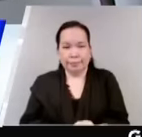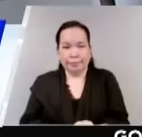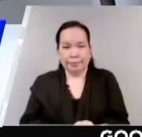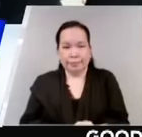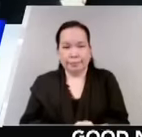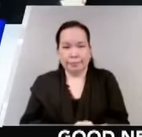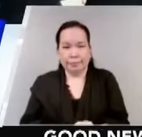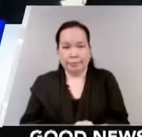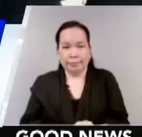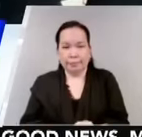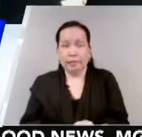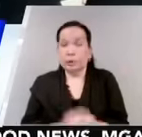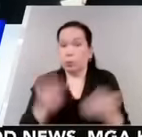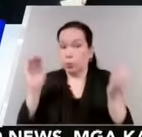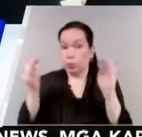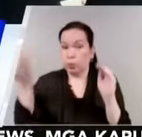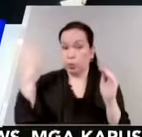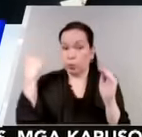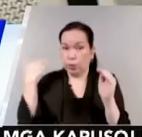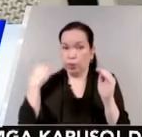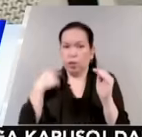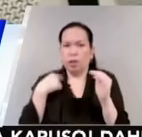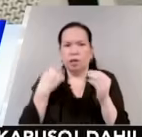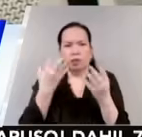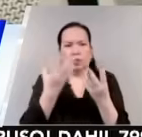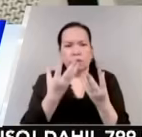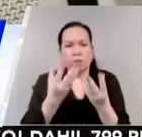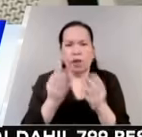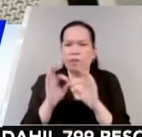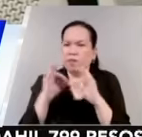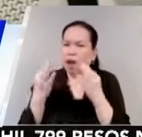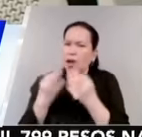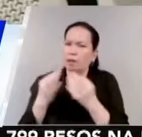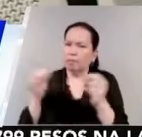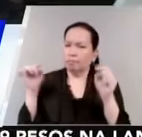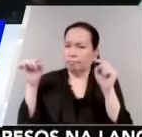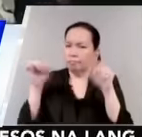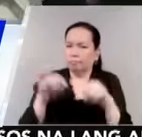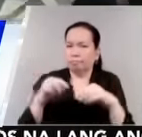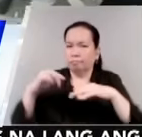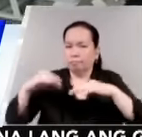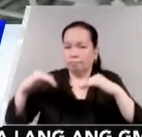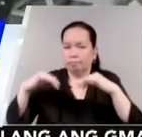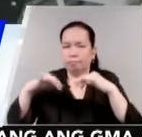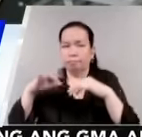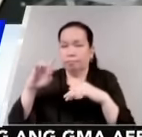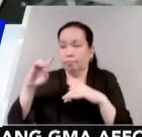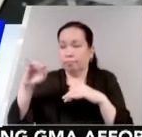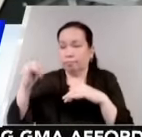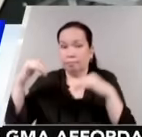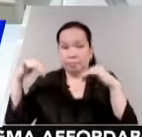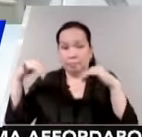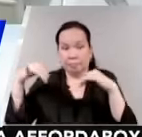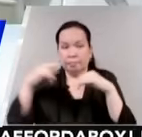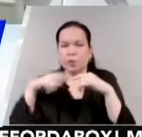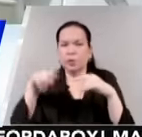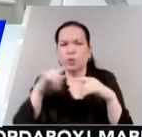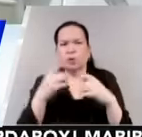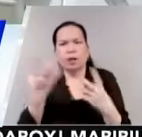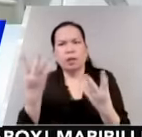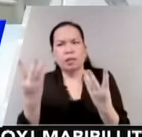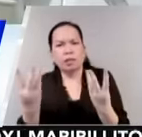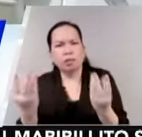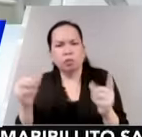Kumpara noon, mas kaunti na ang mga pamilyang dumalo sa pulong ng Department of Justice para sa mga nawawalang sabungero. Wala